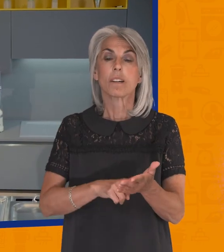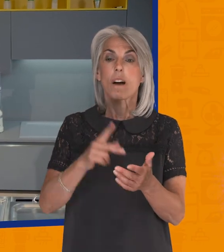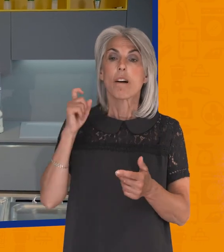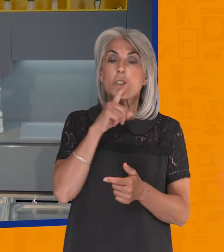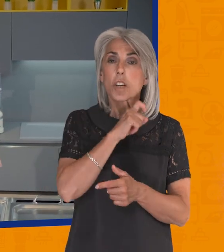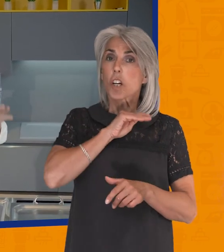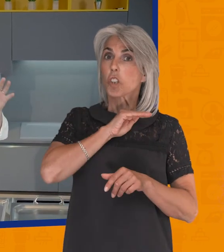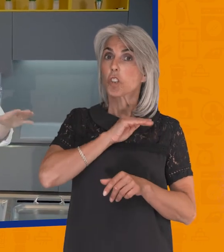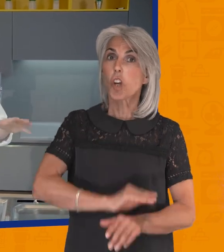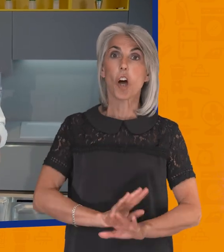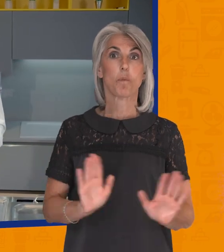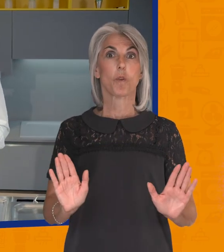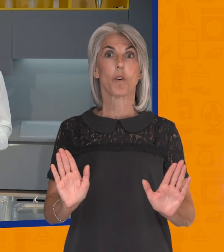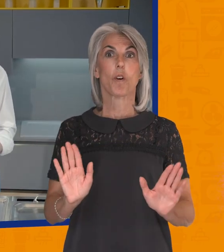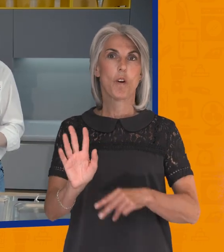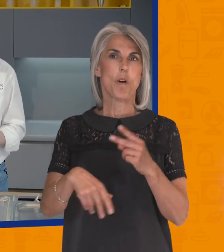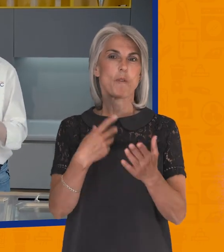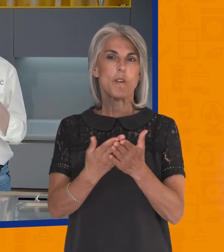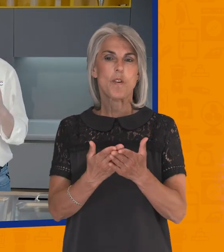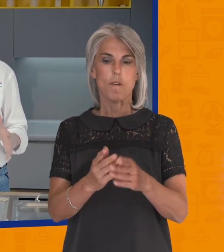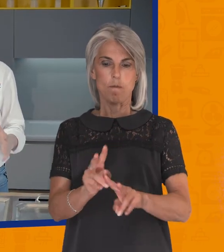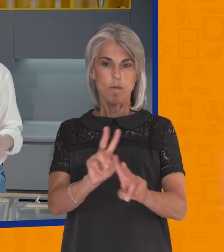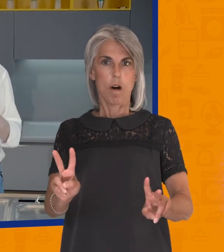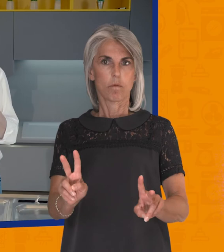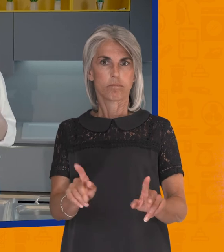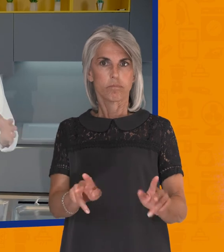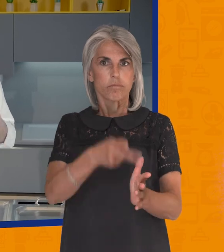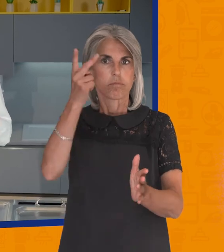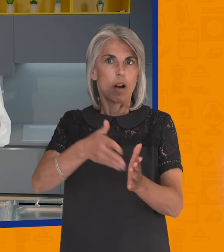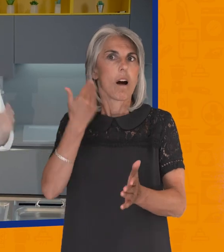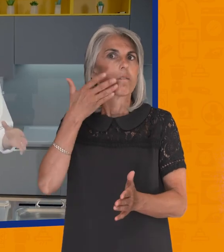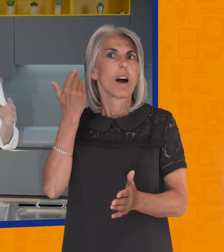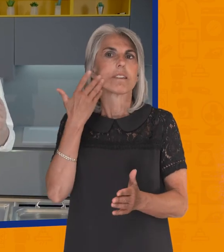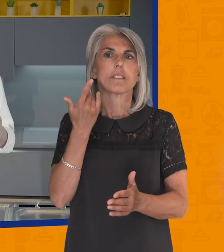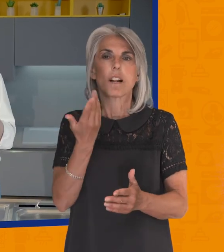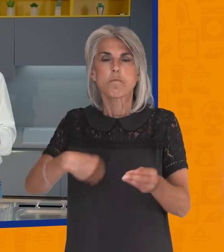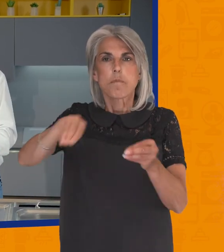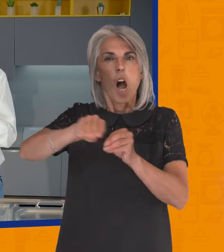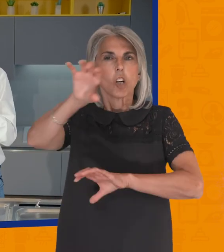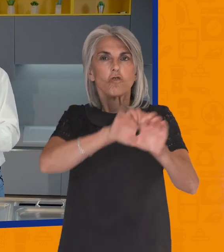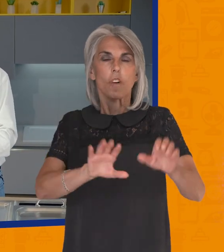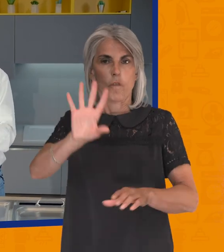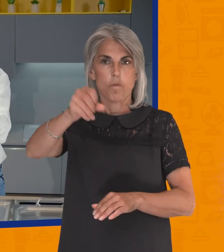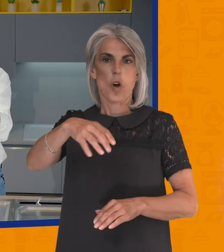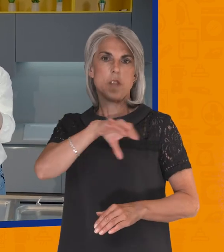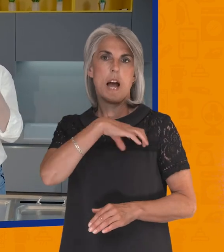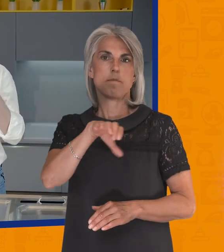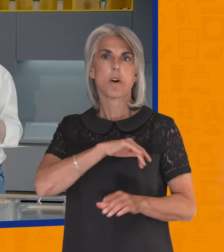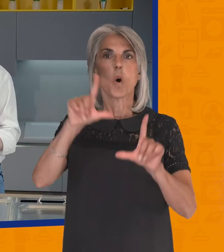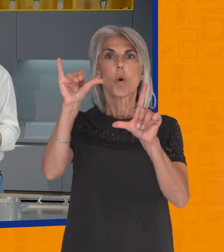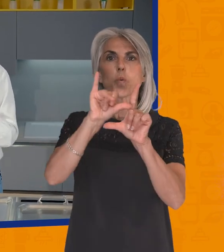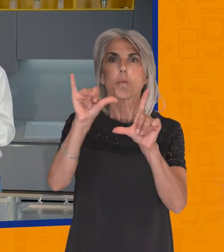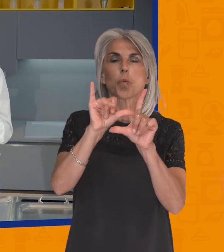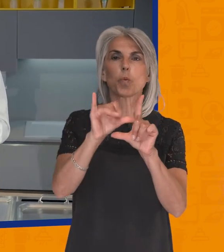du vinaigre tout simplement, et vous pouvez retrouver votre teppanyaki très rapidement, très facilement et sans produits chimiques. Abonnez-vous